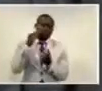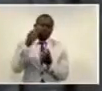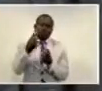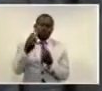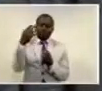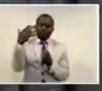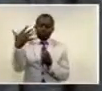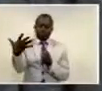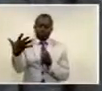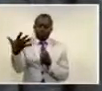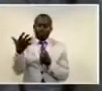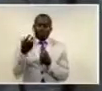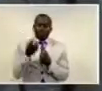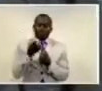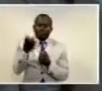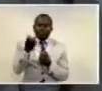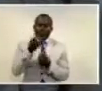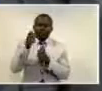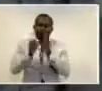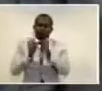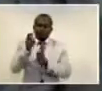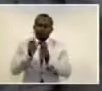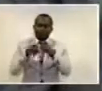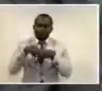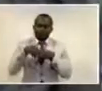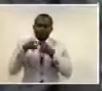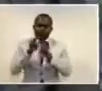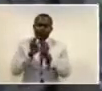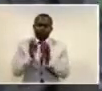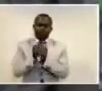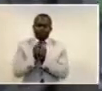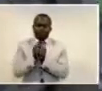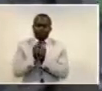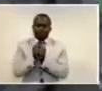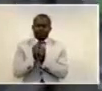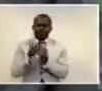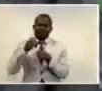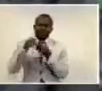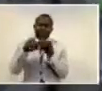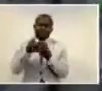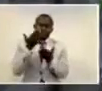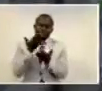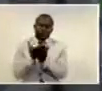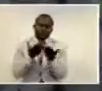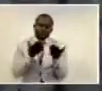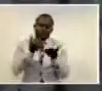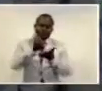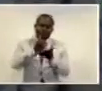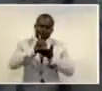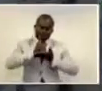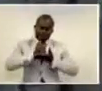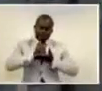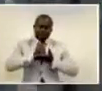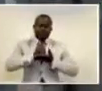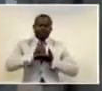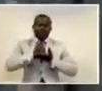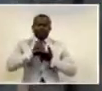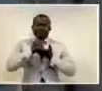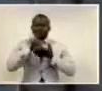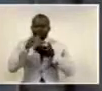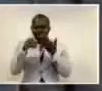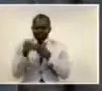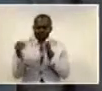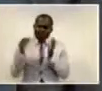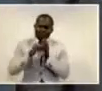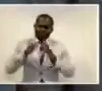25 itwa n'inshushu yo mu buryo bwabugenewe twasabaga ko mwadufasha mukaturenganura